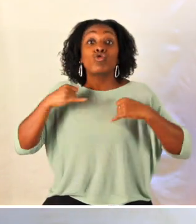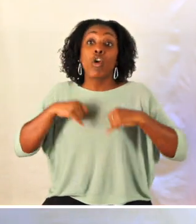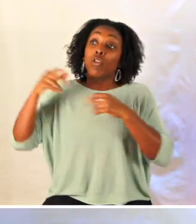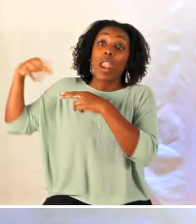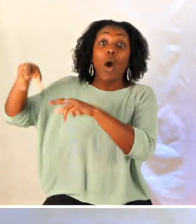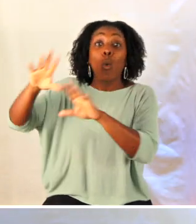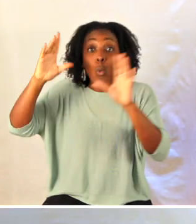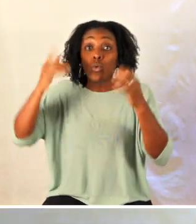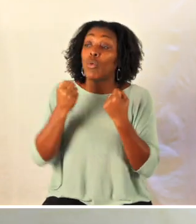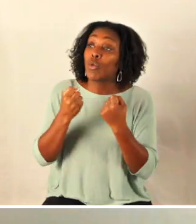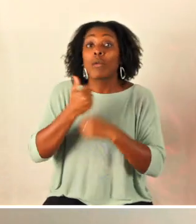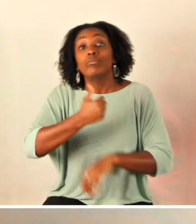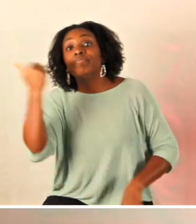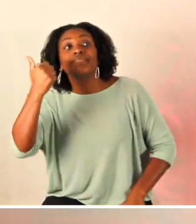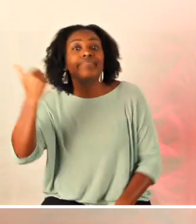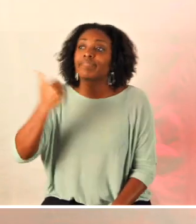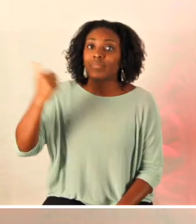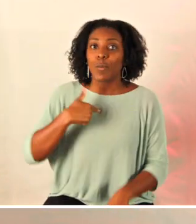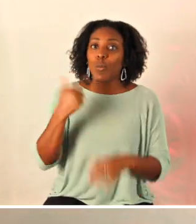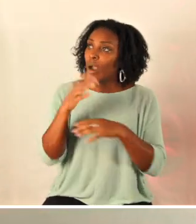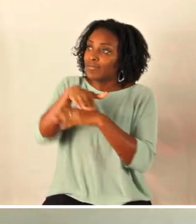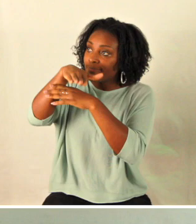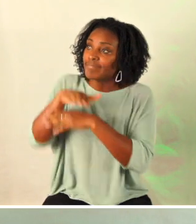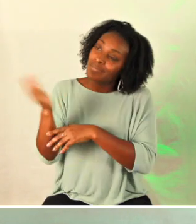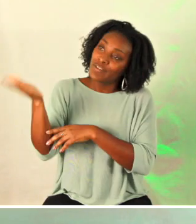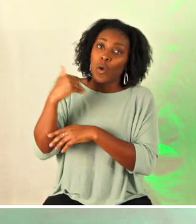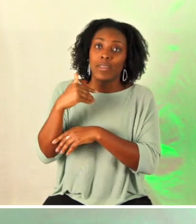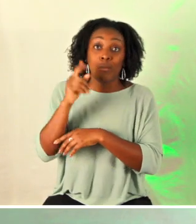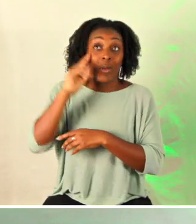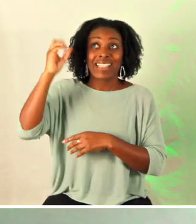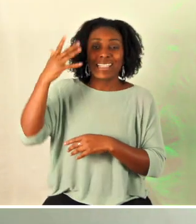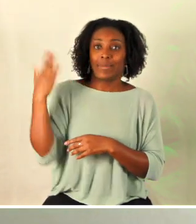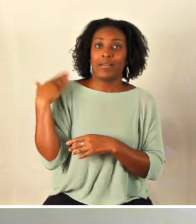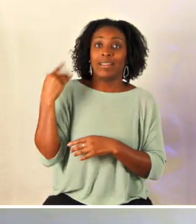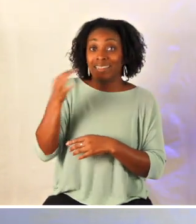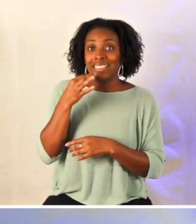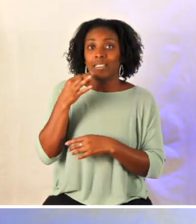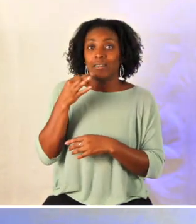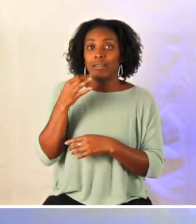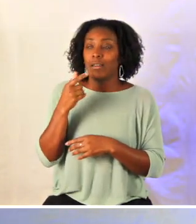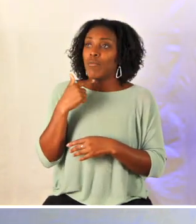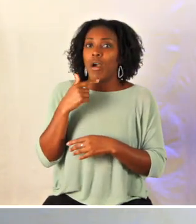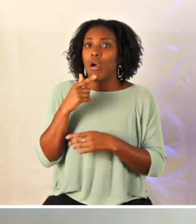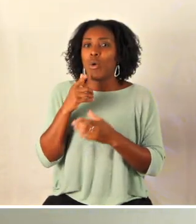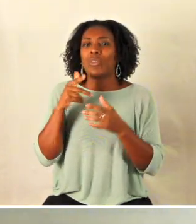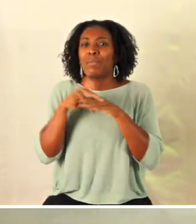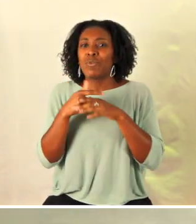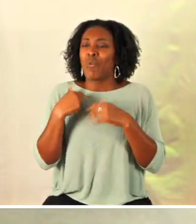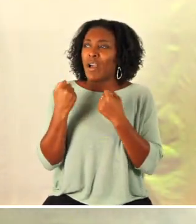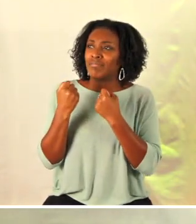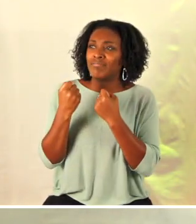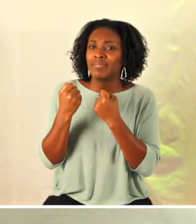route, et puis qui faisaient du stop. Je les ai pris dans ma voiture parce que le Saint-Esprit m'avait dit « Prends-les ». Au début, je suis passé devant, j'ai